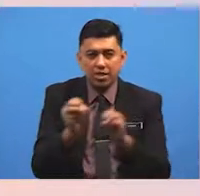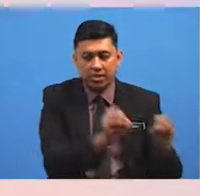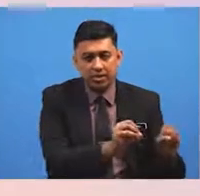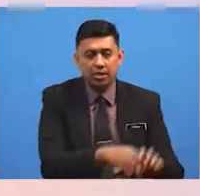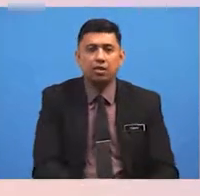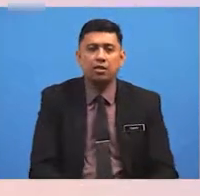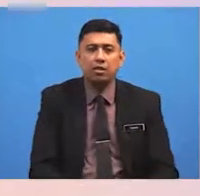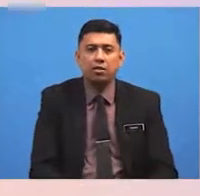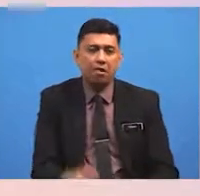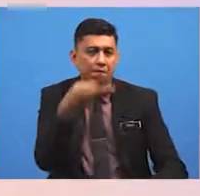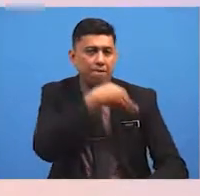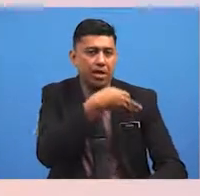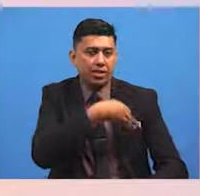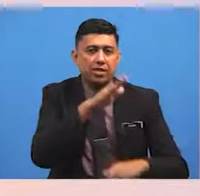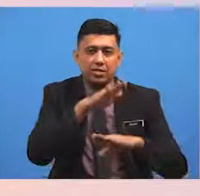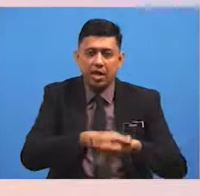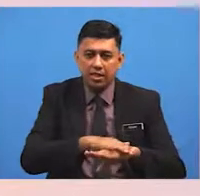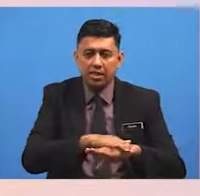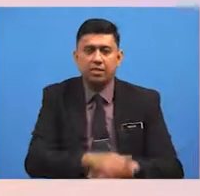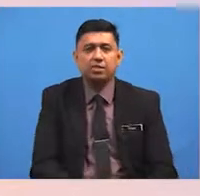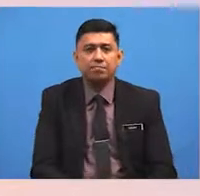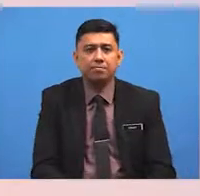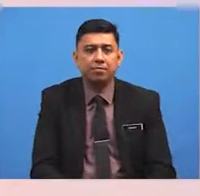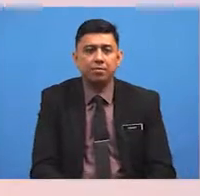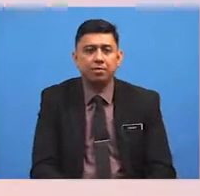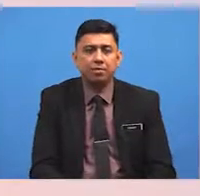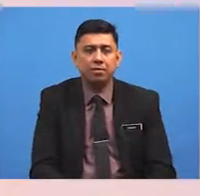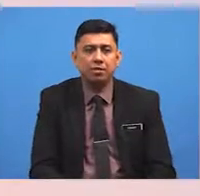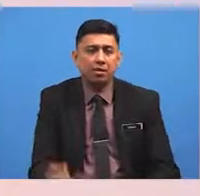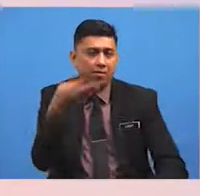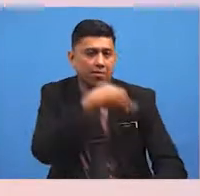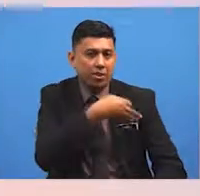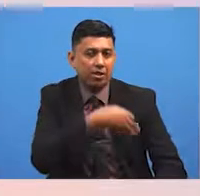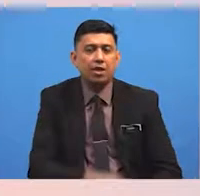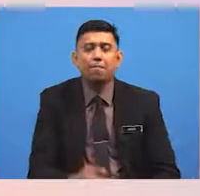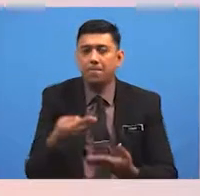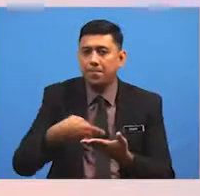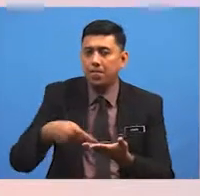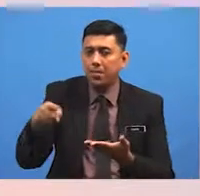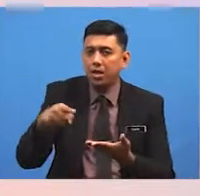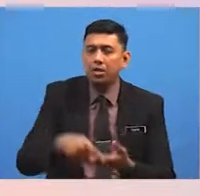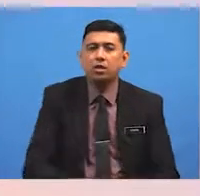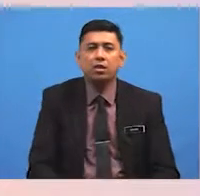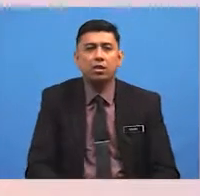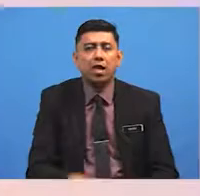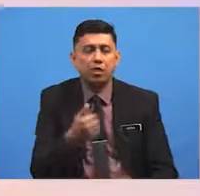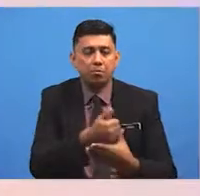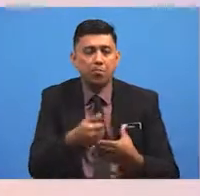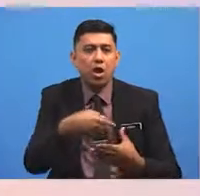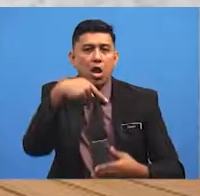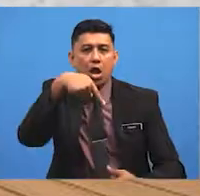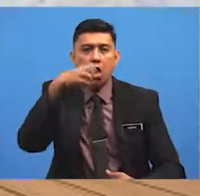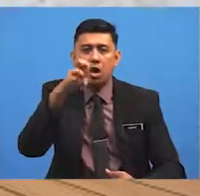Faidah atraksinya nanti dan faedah kelewatan bayaran oleh pengguna